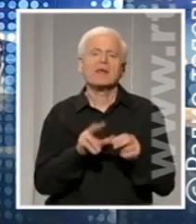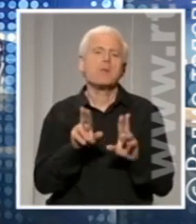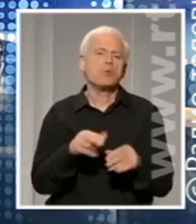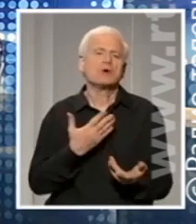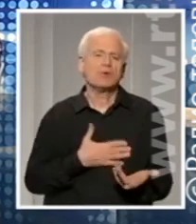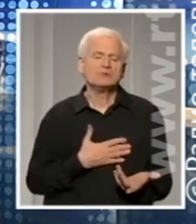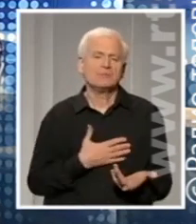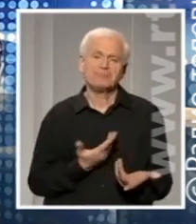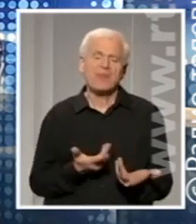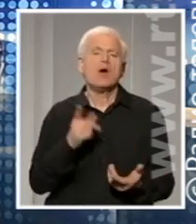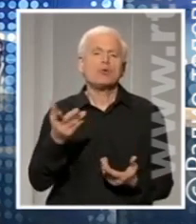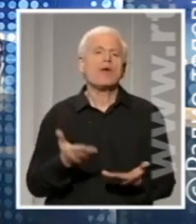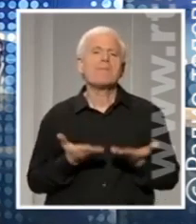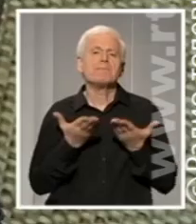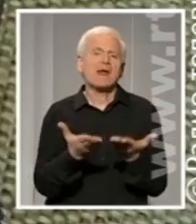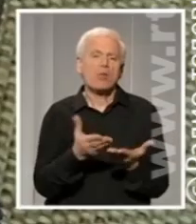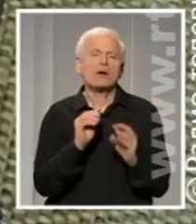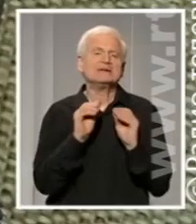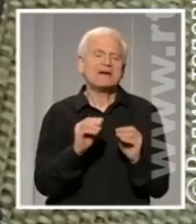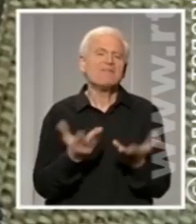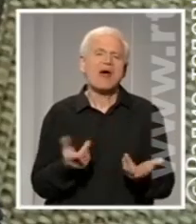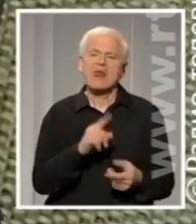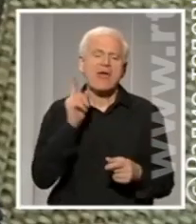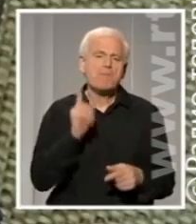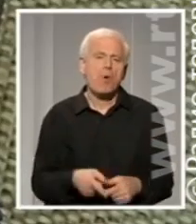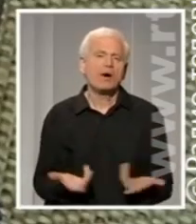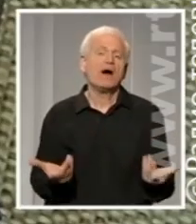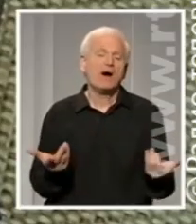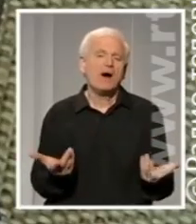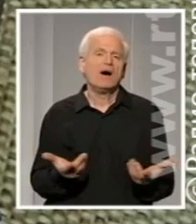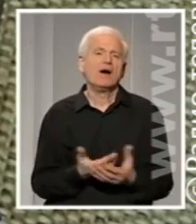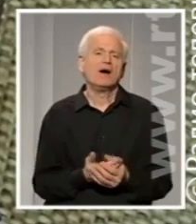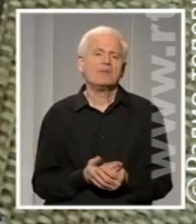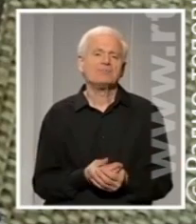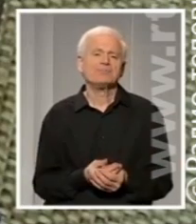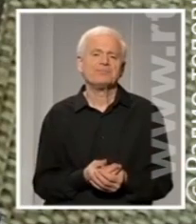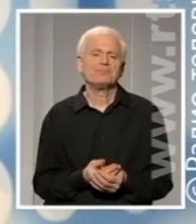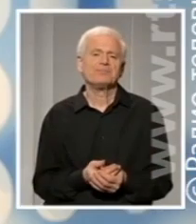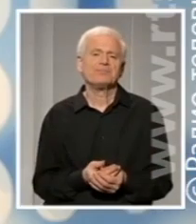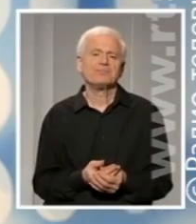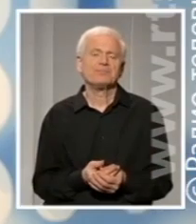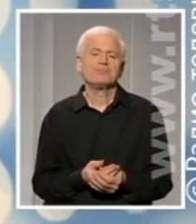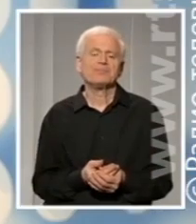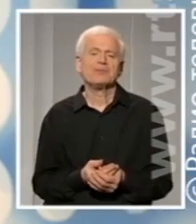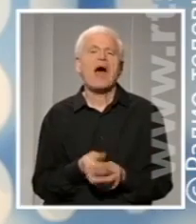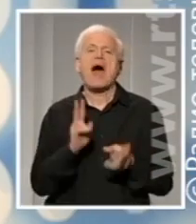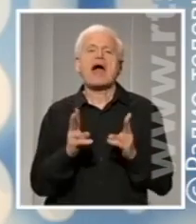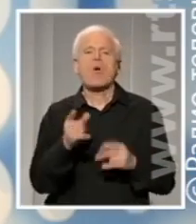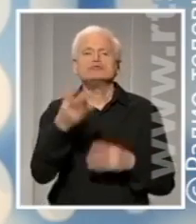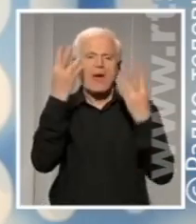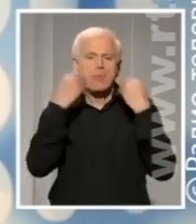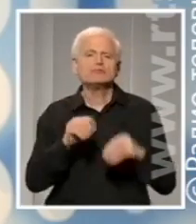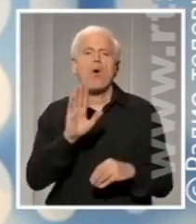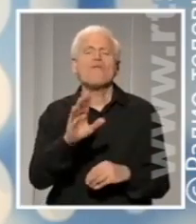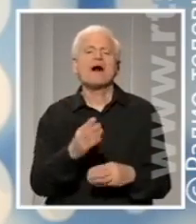da kažemo da je preporuka, da ne kažem baš da je moranje, ali preporuka jeste. Kako ćete poštovati ovu preporuku?